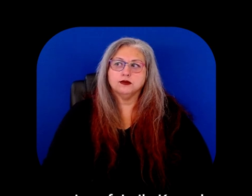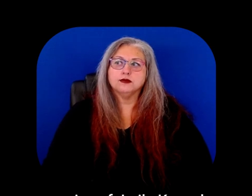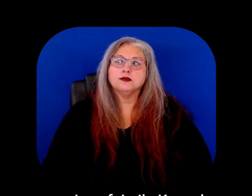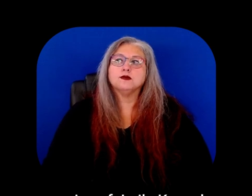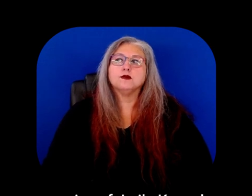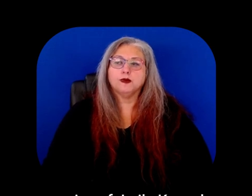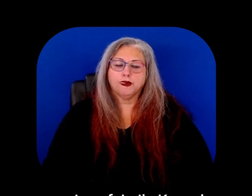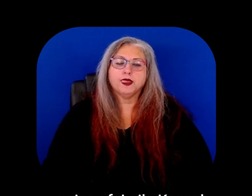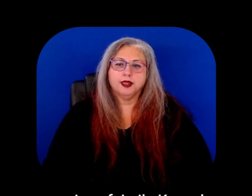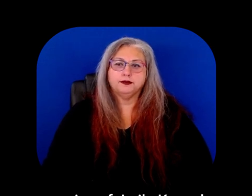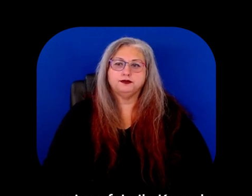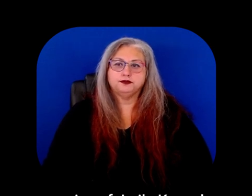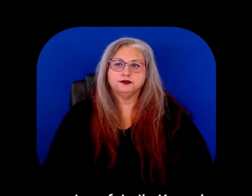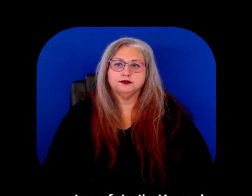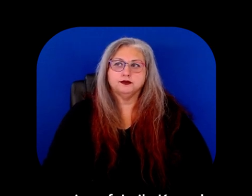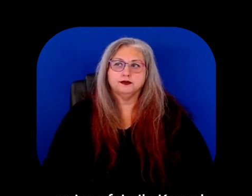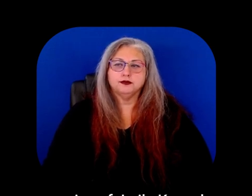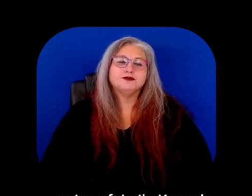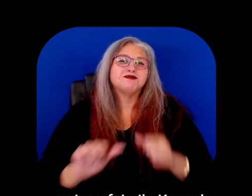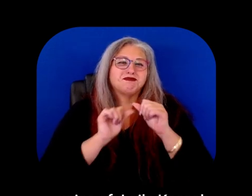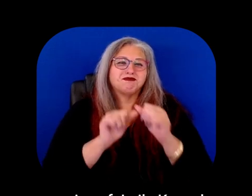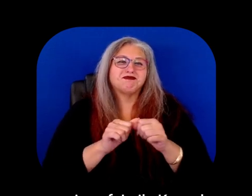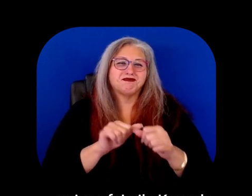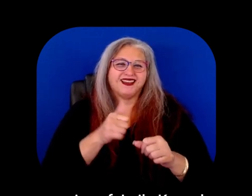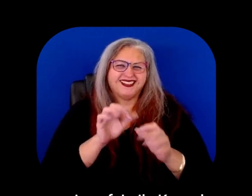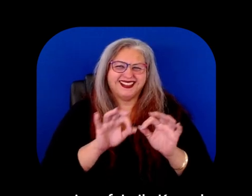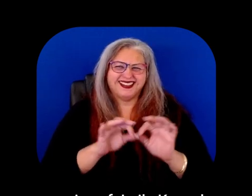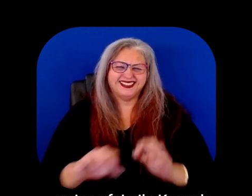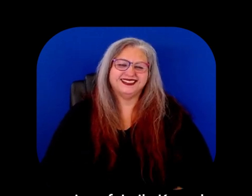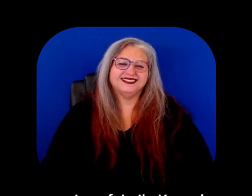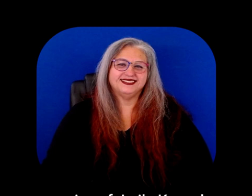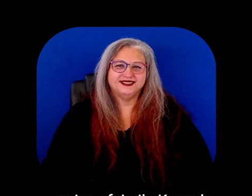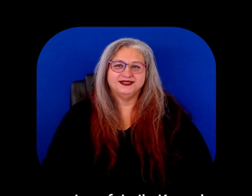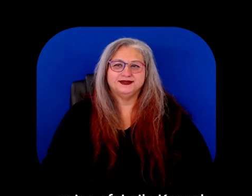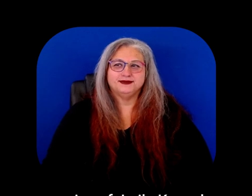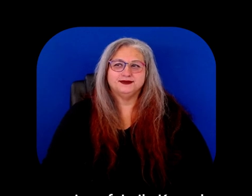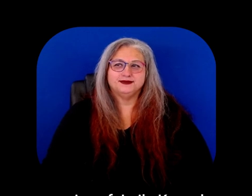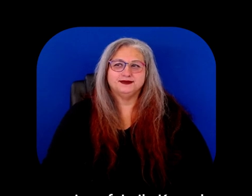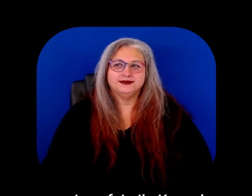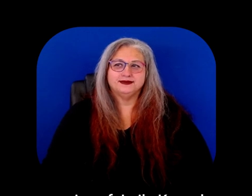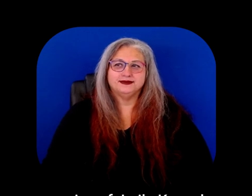Okay, أنت let me. Okay, خلي. Okay. هاي المرأة الفلسطينية بتحاول إنها تحافظ على